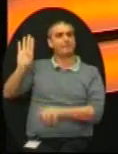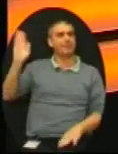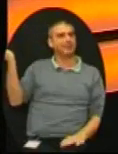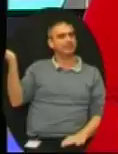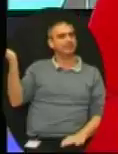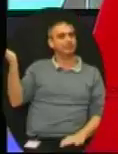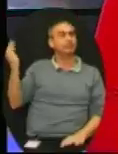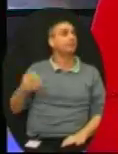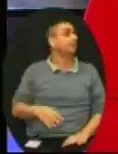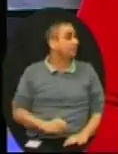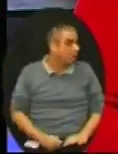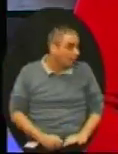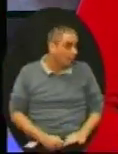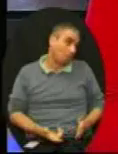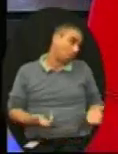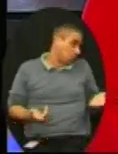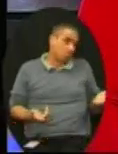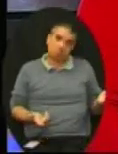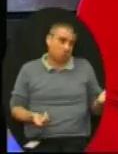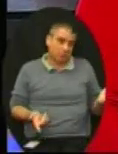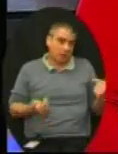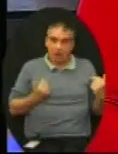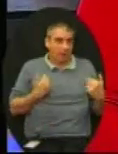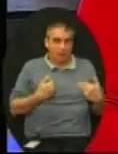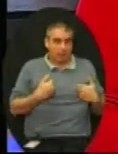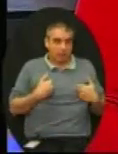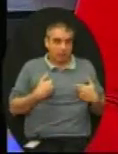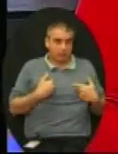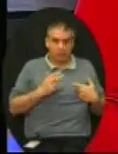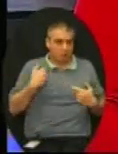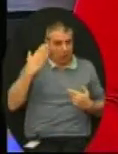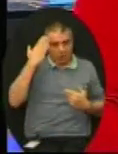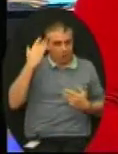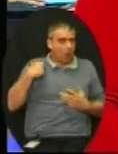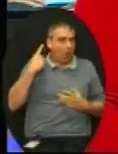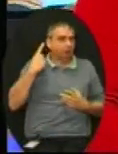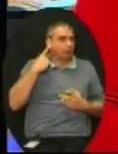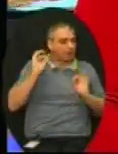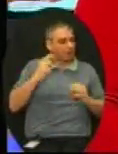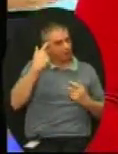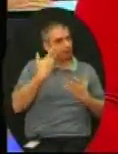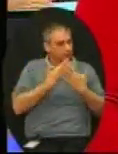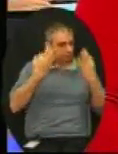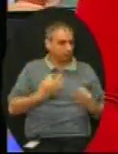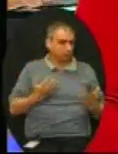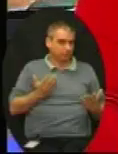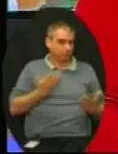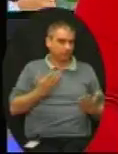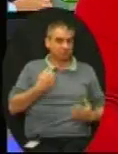נתניהו? האמת היא שלא, אני לא ערה על העמדה, עד עכשיו לא שמעתי עמדה מובהקת, אני